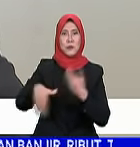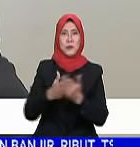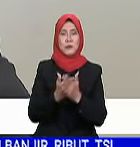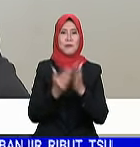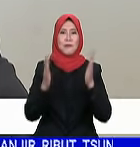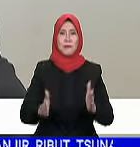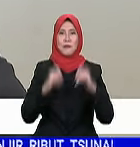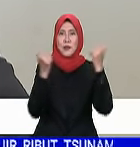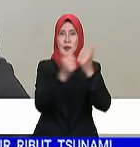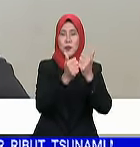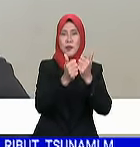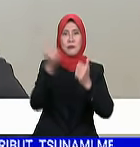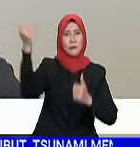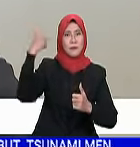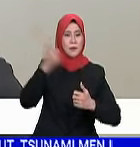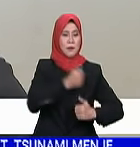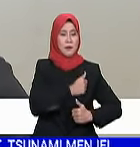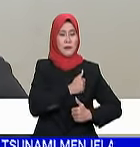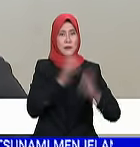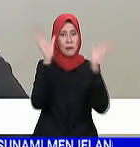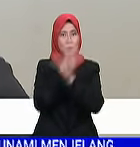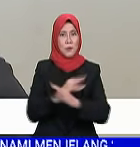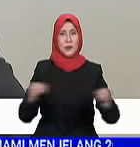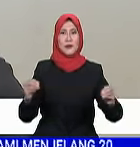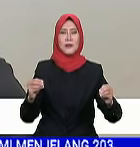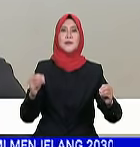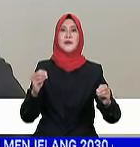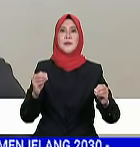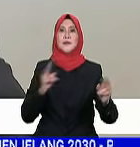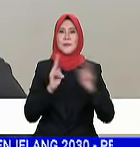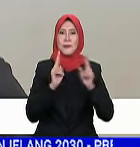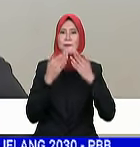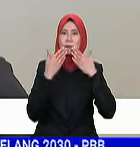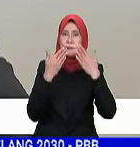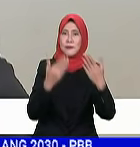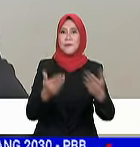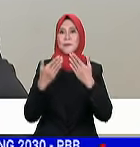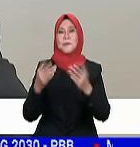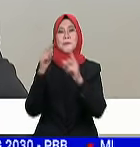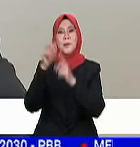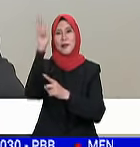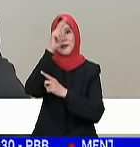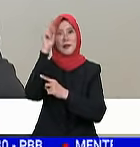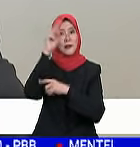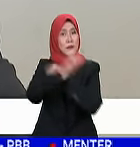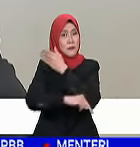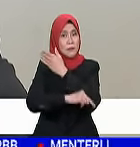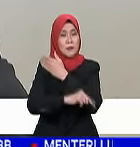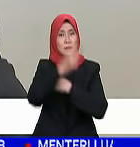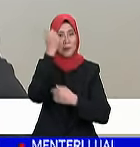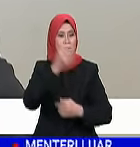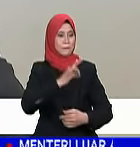warga dan Persatuan Veteran Angkatan Tentera Malaysia Sarawak turut menzahirkan setinggi penghargaan kepada kerajaan negeri atas